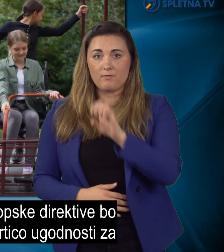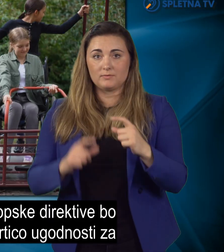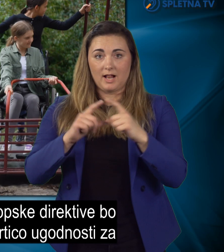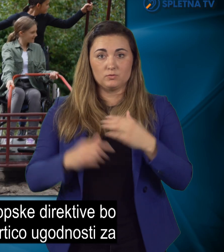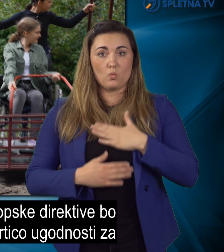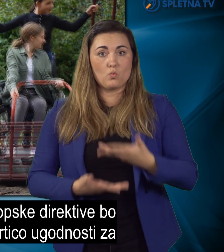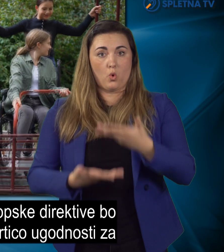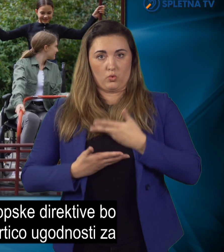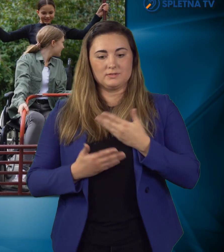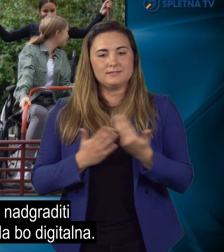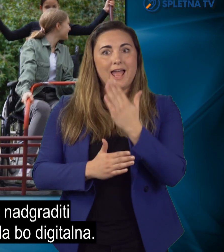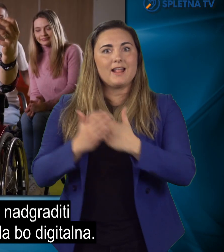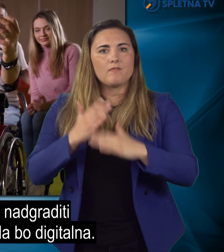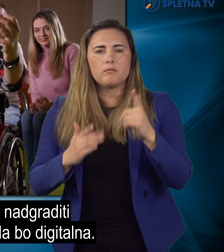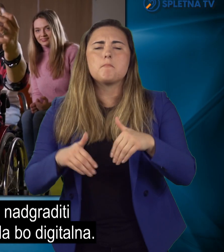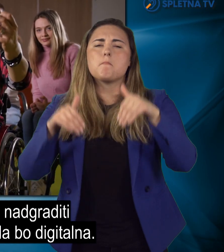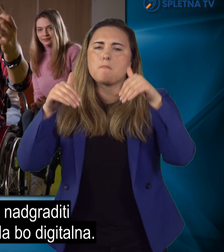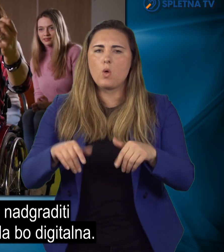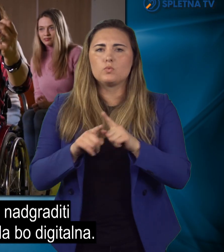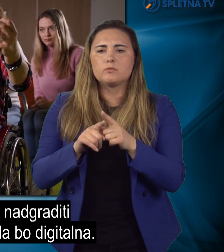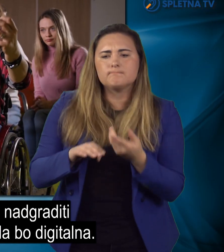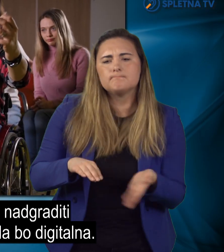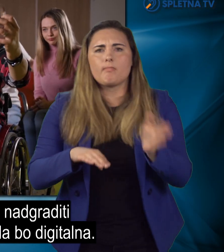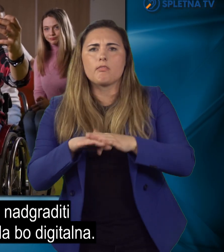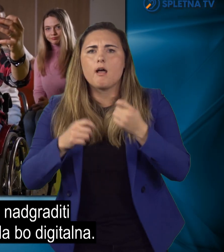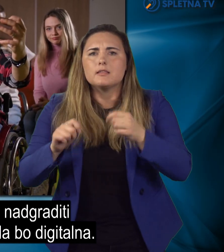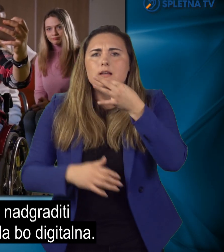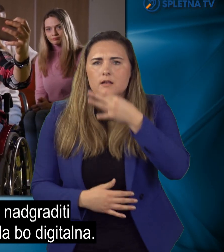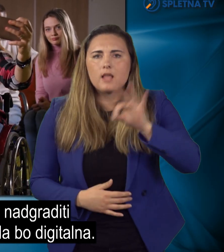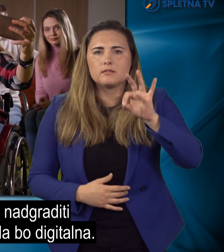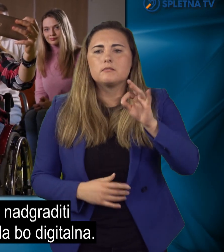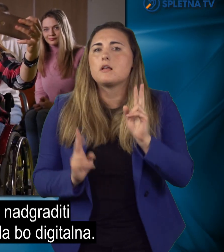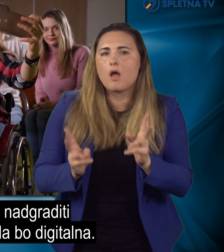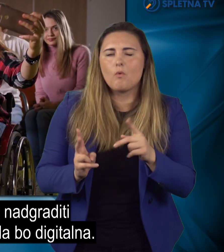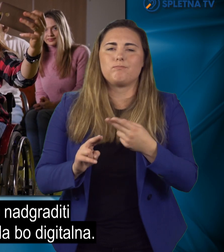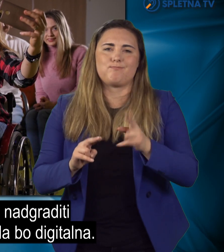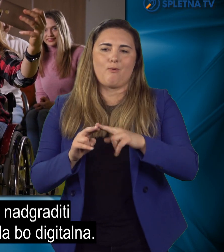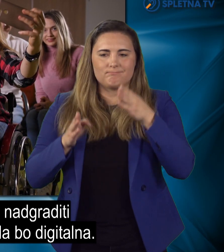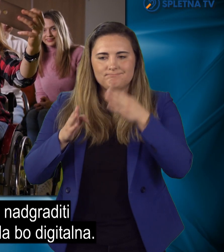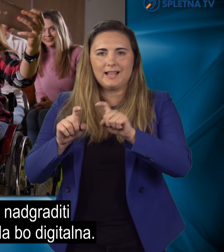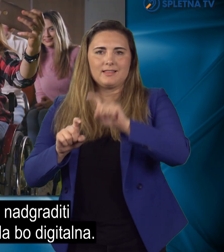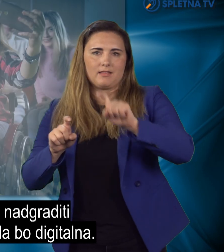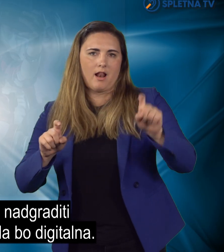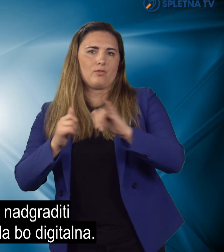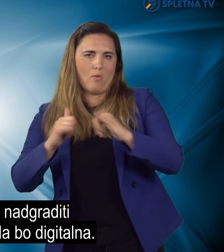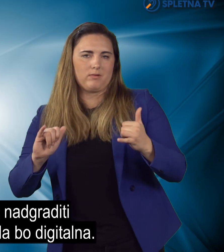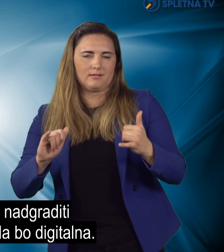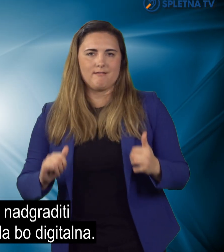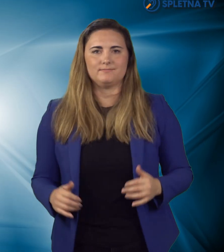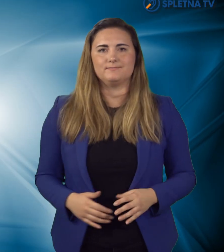evropsko kartico ugodnosti za invalide morala nadgraditi tudi v tem smislu, da bo digitalna.